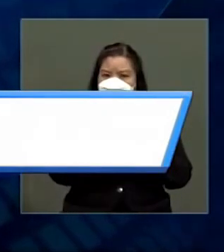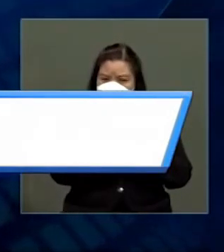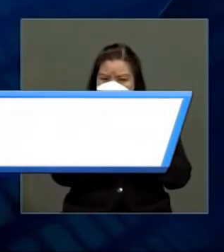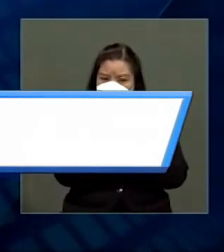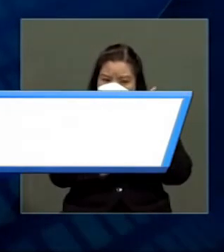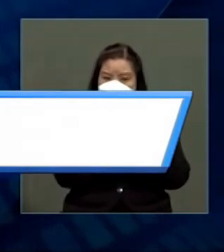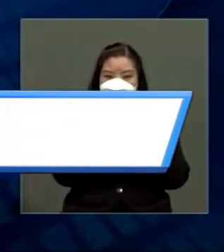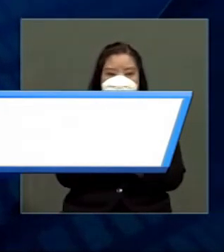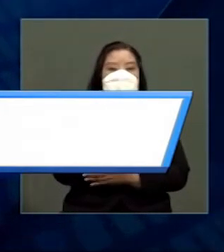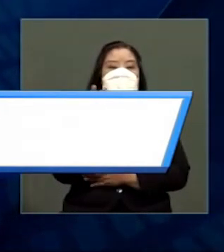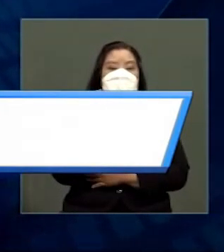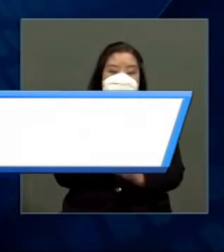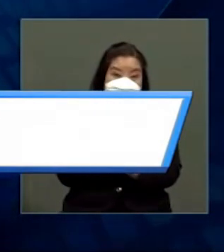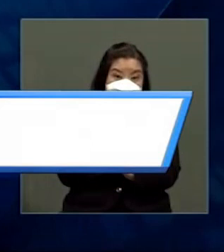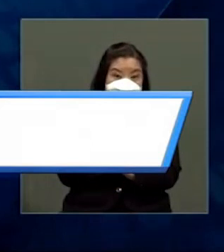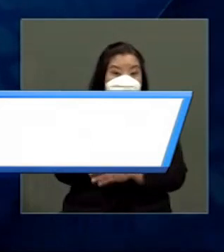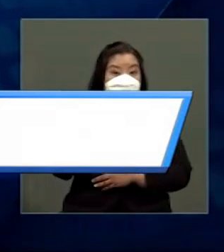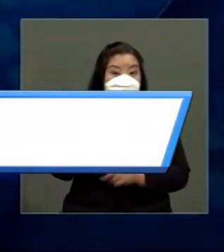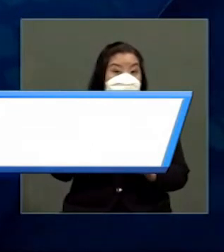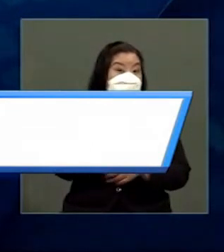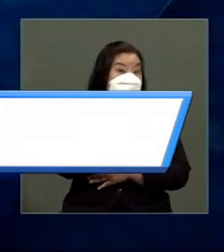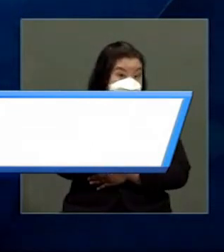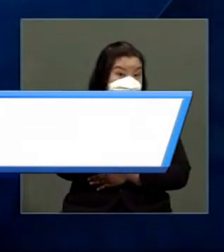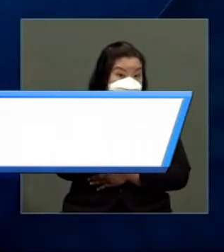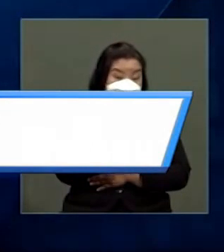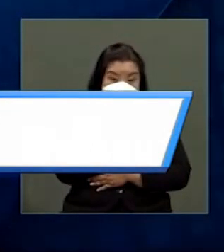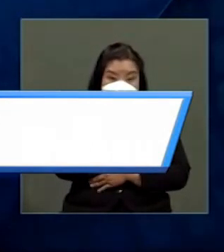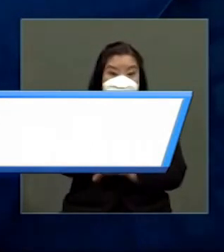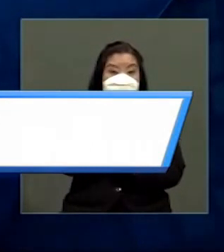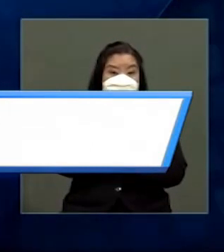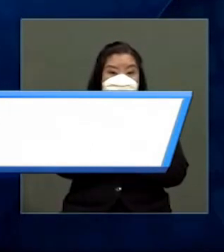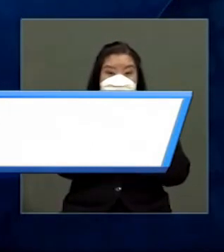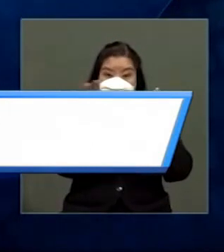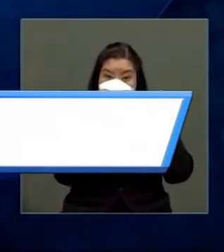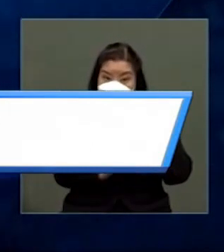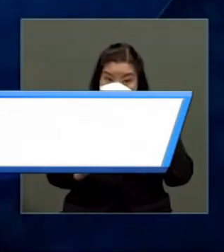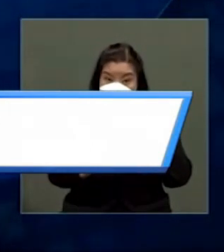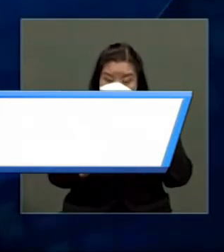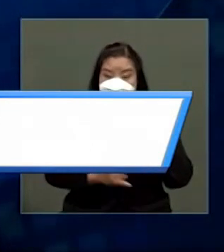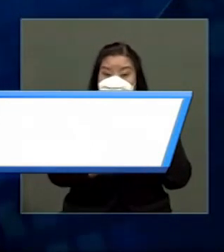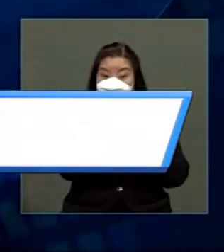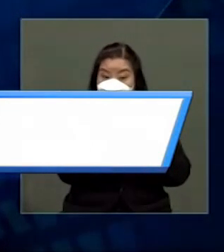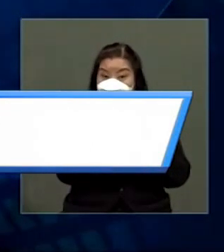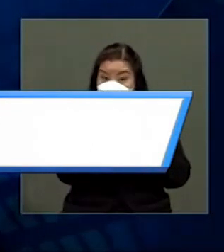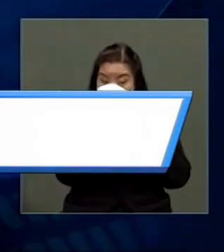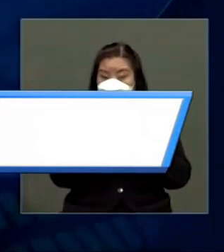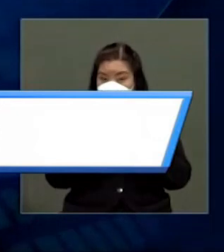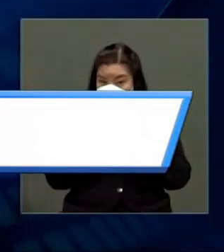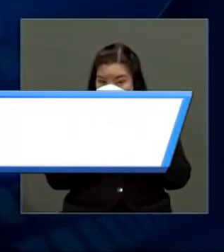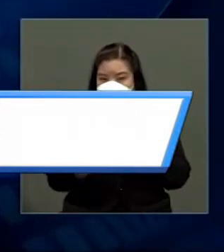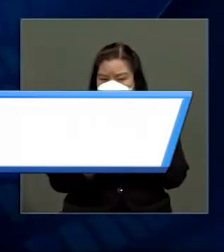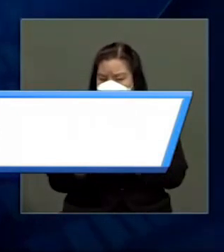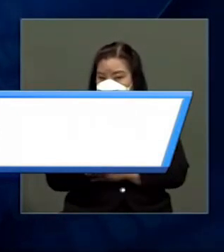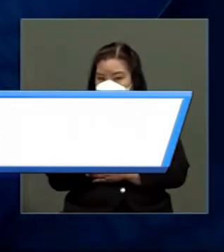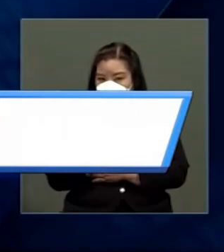วัดสีด้วย29จังหวัดสีแดงเข้มเนี่ยยังเคอร์ฟิว 3 ทุ่มถึงตี 4 นะฮะแล้วก็ใช้มาตรการป้องกันโรค